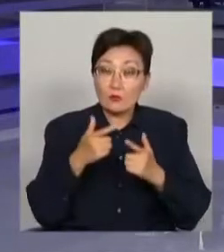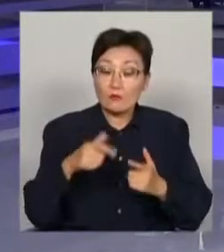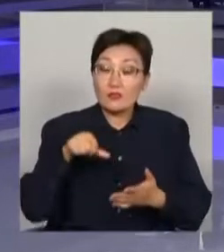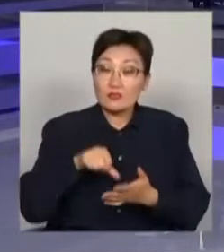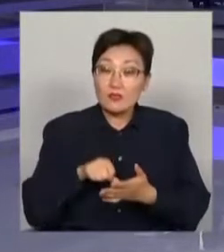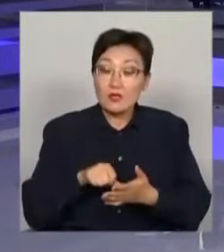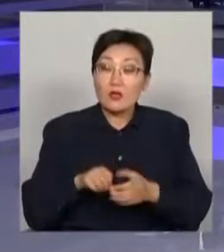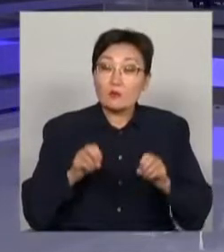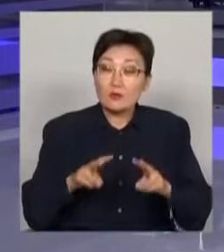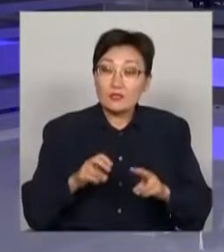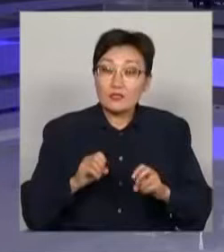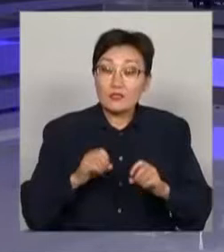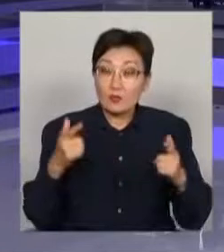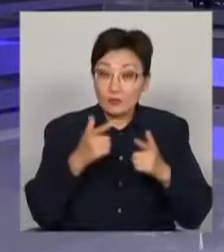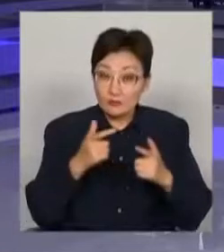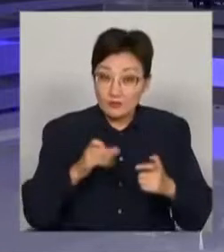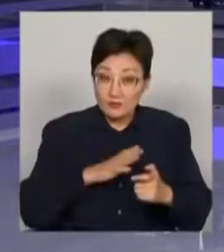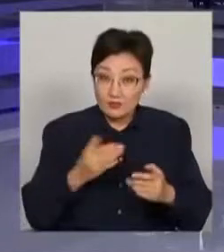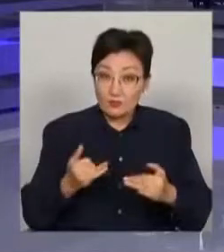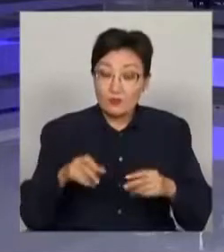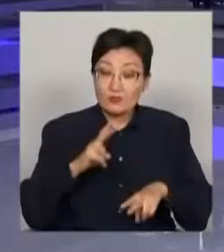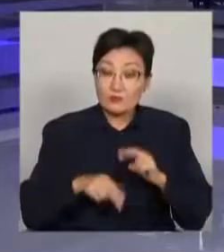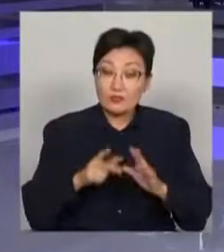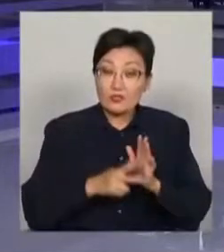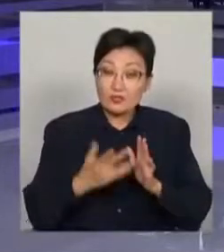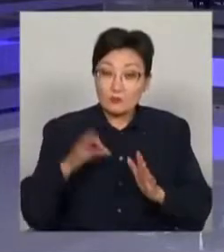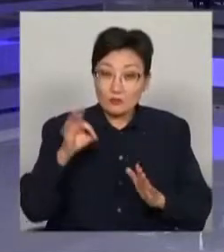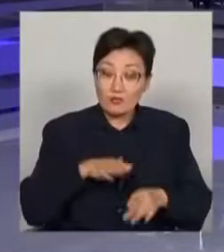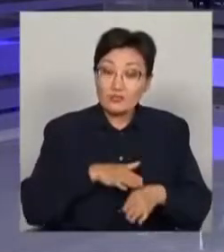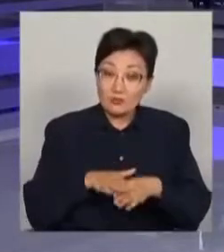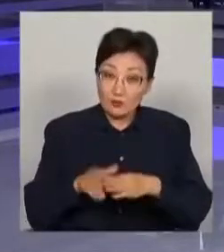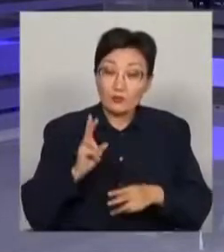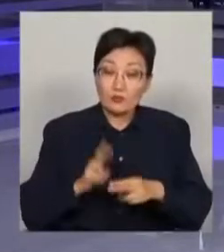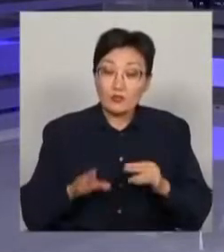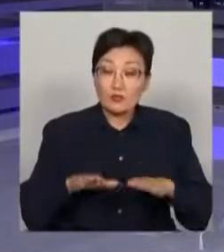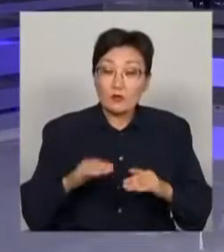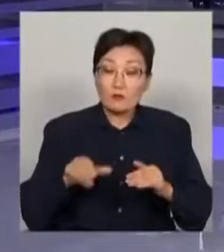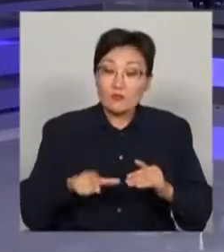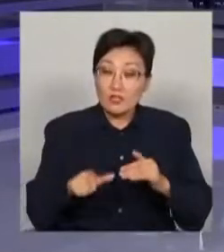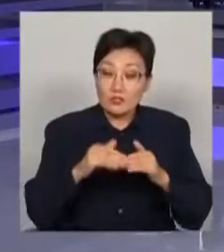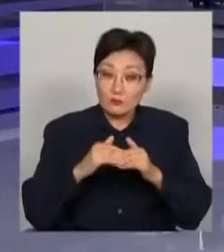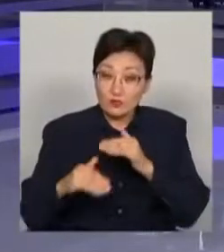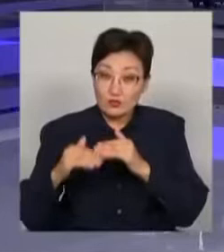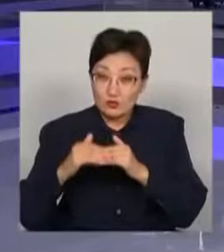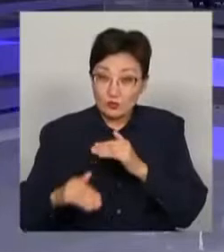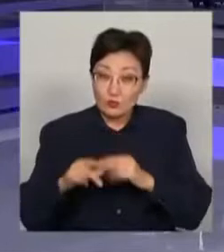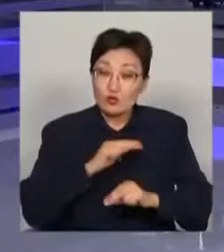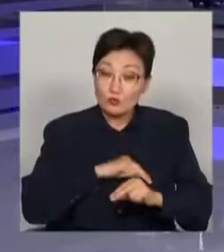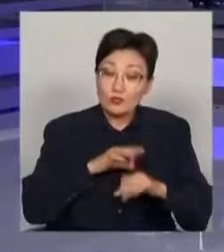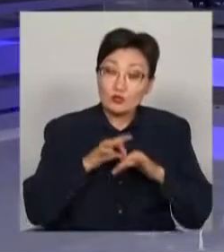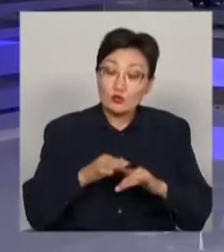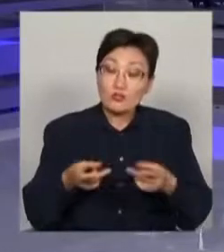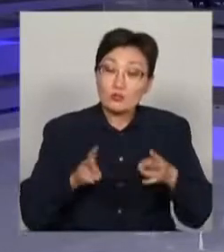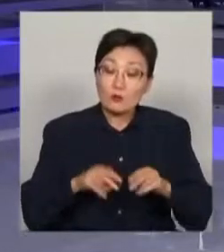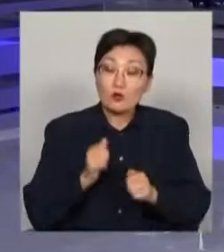берген арнайы сұхбатында мәлімдеді. Қазір құрылыстың 85% біткен, енді тек асфальт жабындыларын төсеу ғана қалыпты. Айта